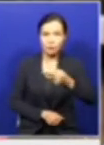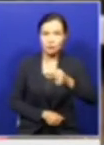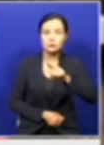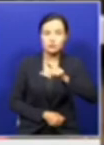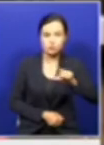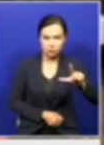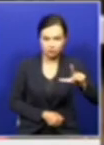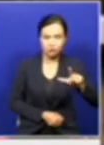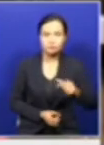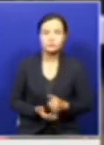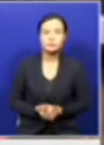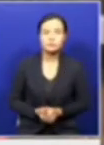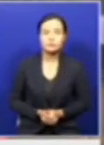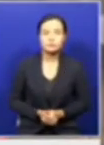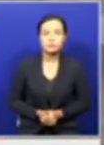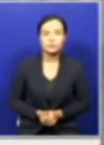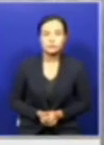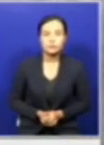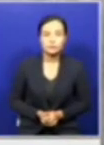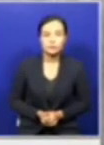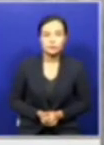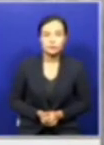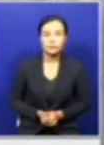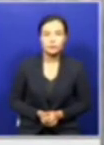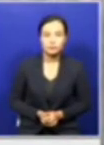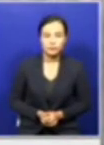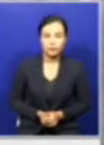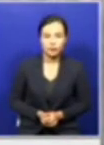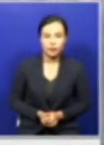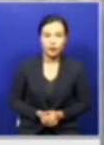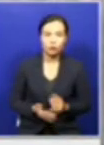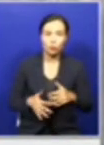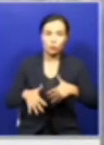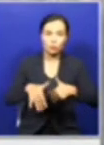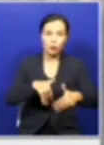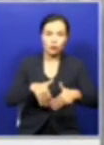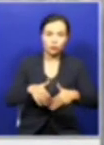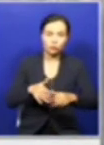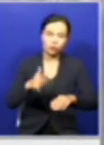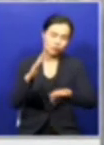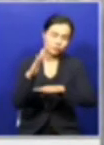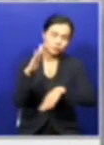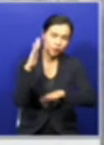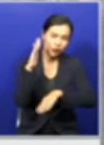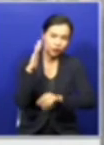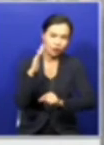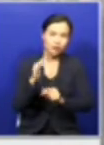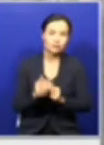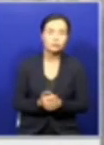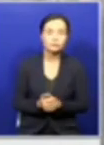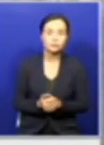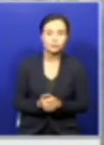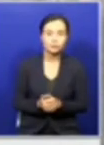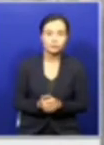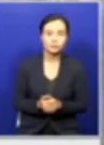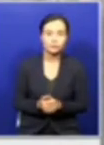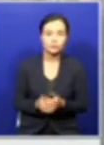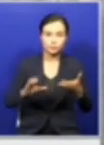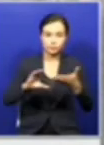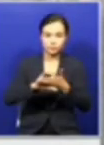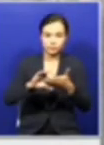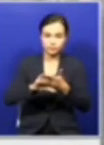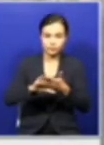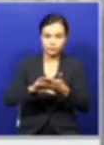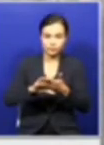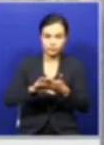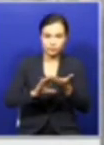ทที่นะครับลงไปสู่ระดับฐานรากขอสไลด์เลยครับนะครับขอสไลด์ต่อไปครับในระดับฐานราก